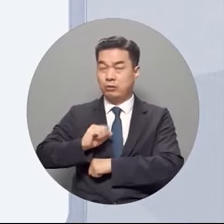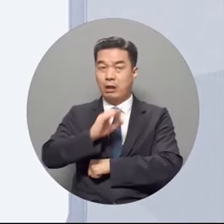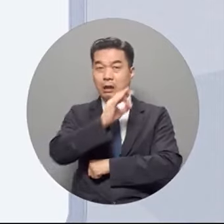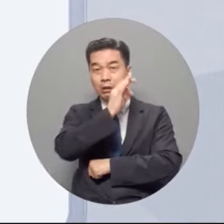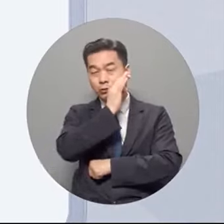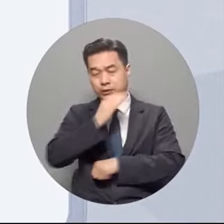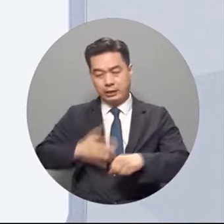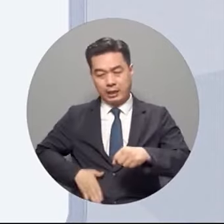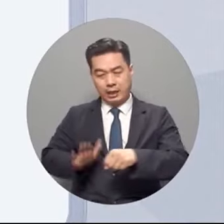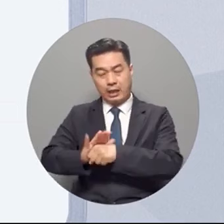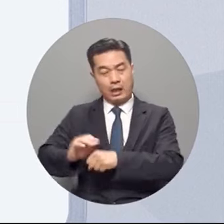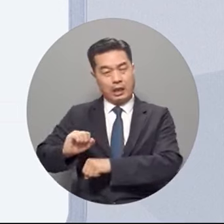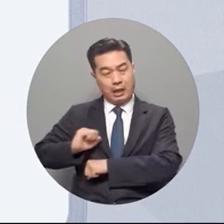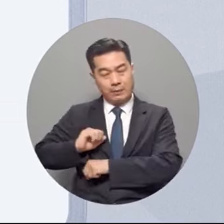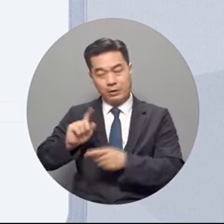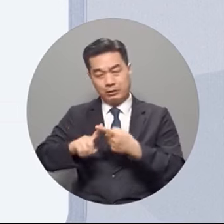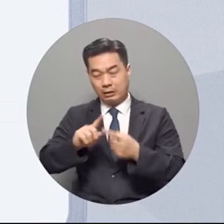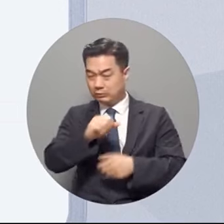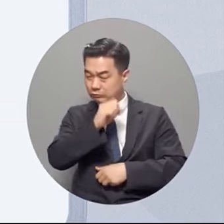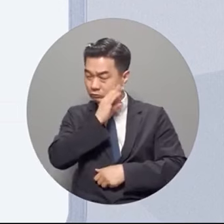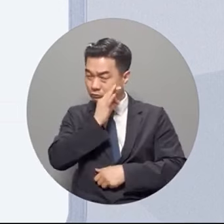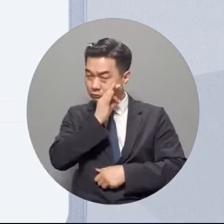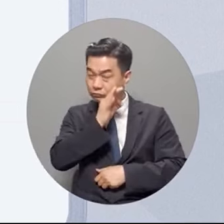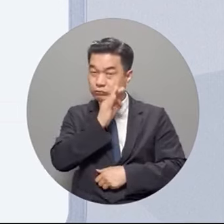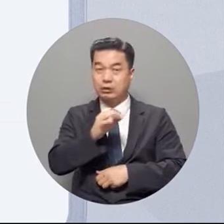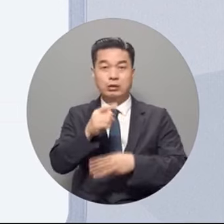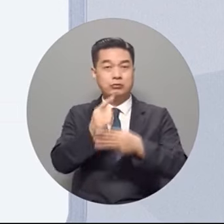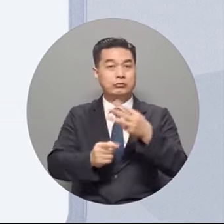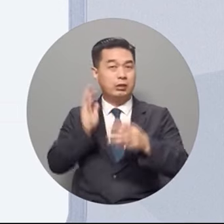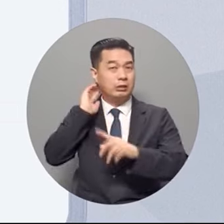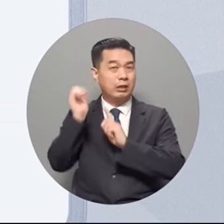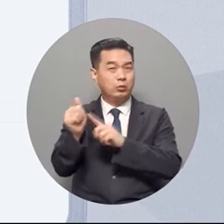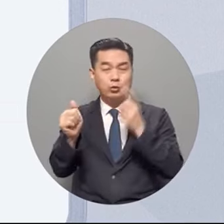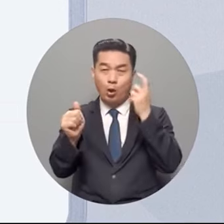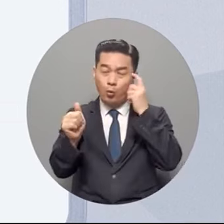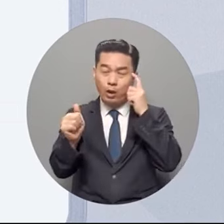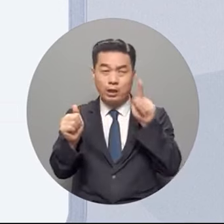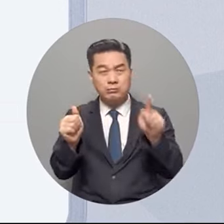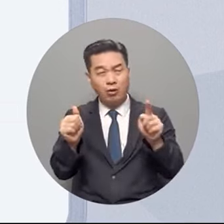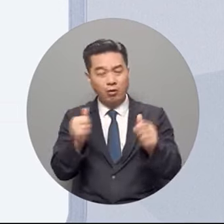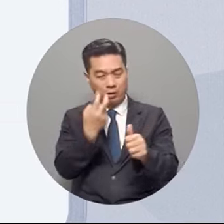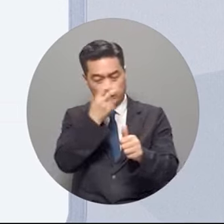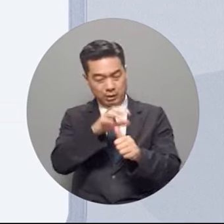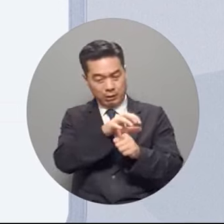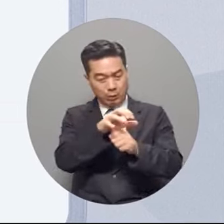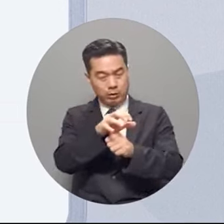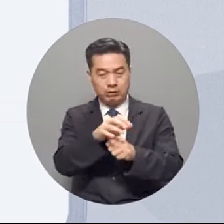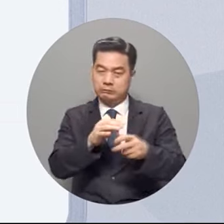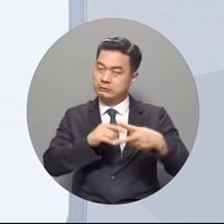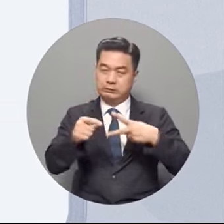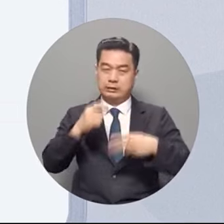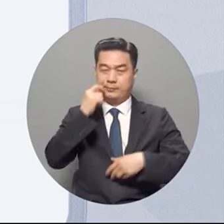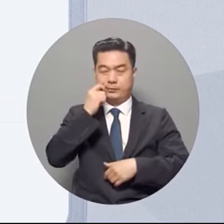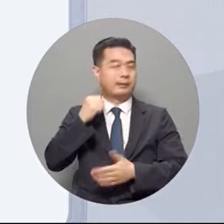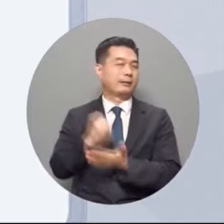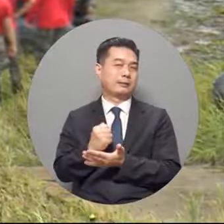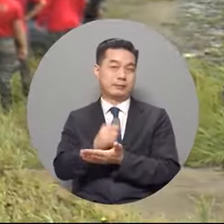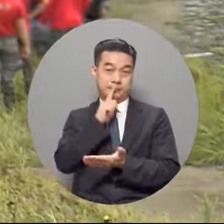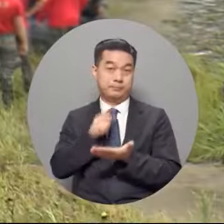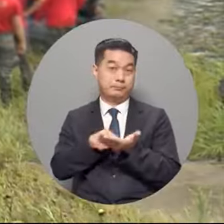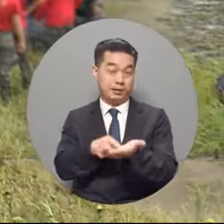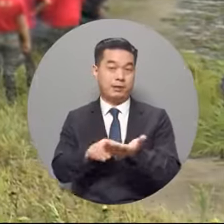해병의 수치라며 윤성 대통령은 왜 저자를 감싸고 도는지 도무지 이해할 수 없다는 지적이